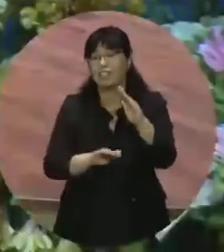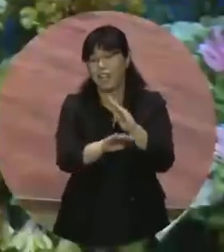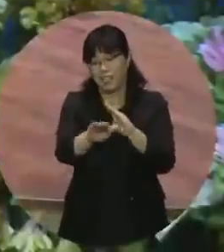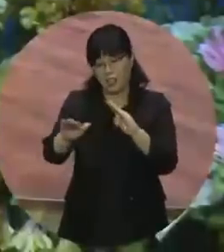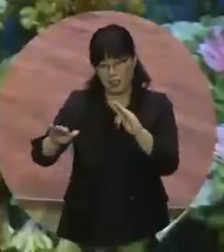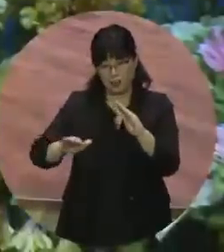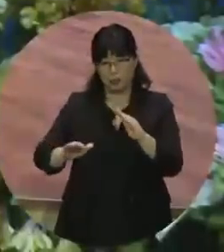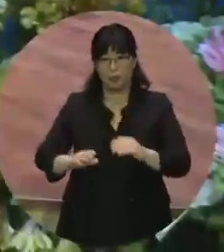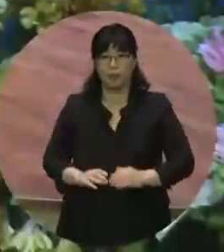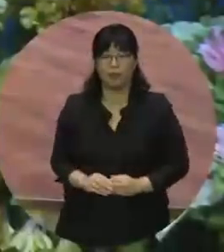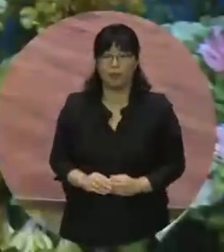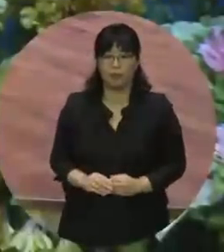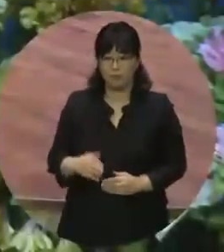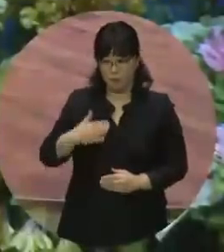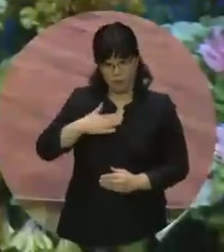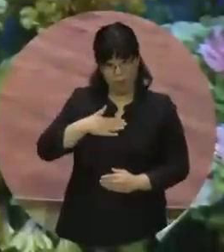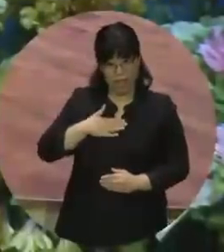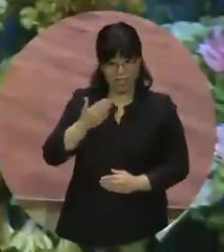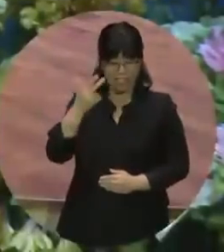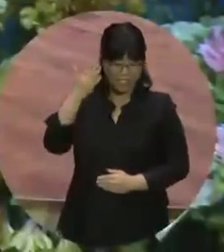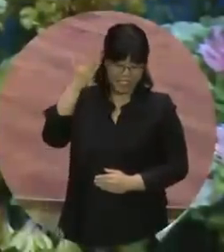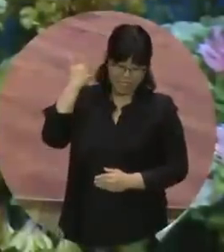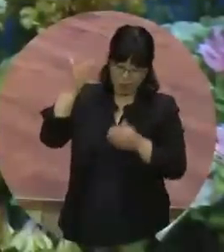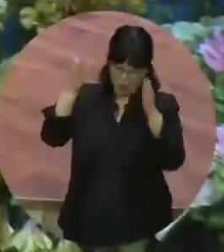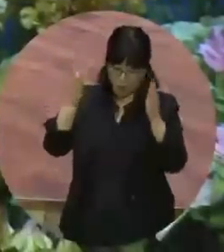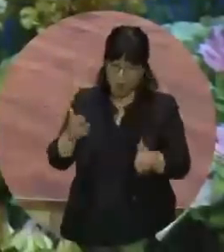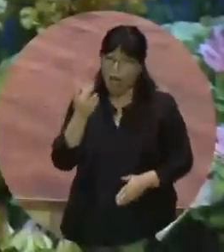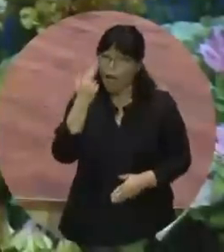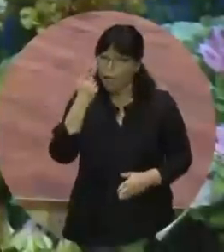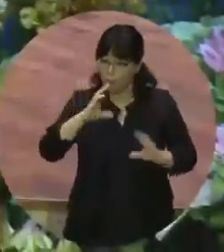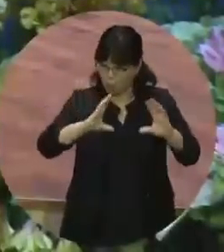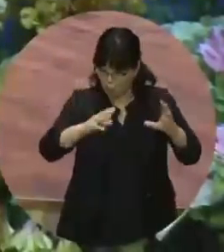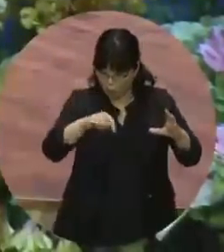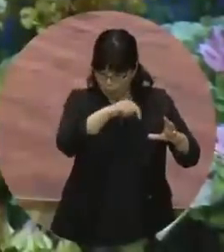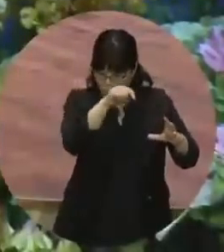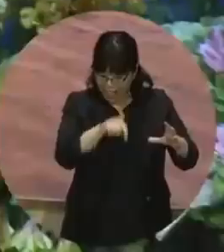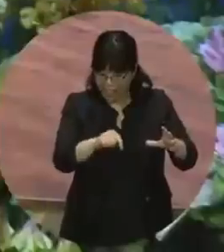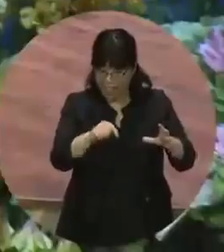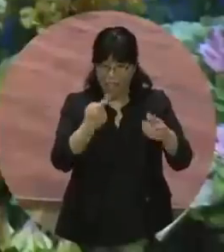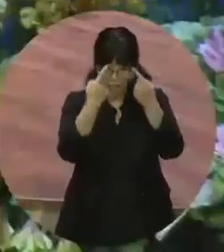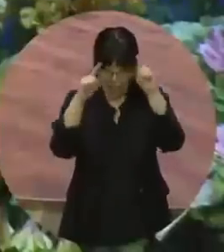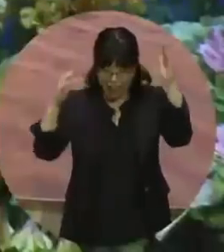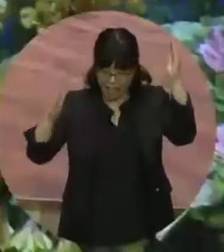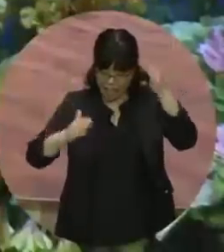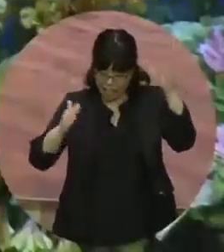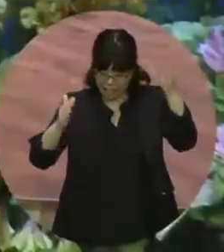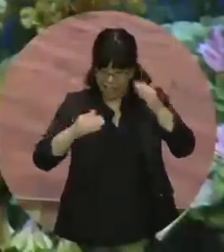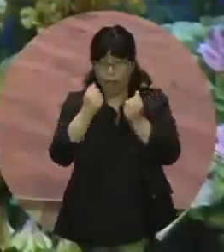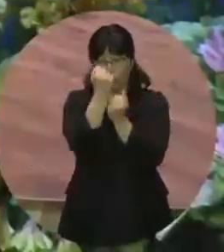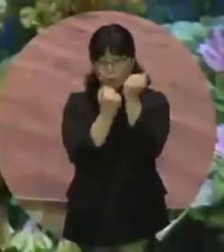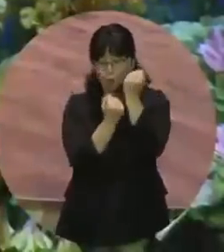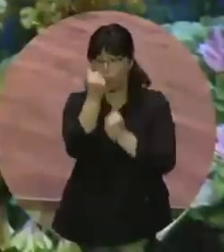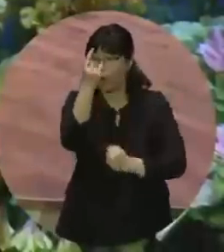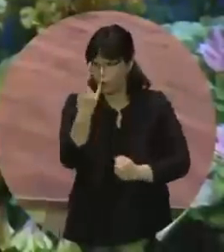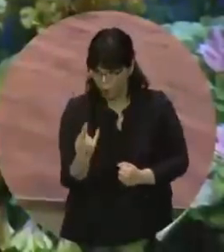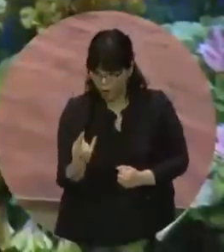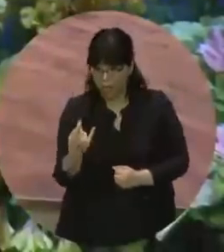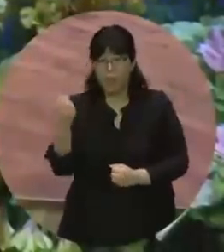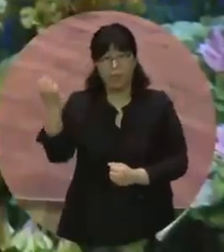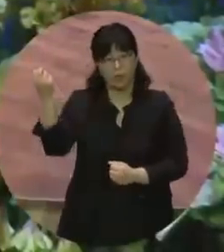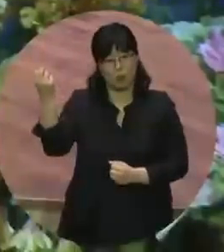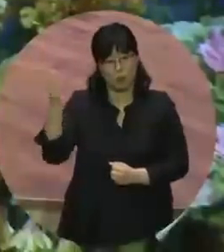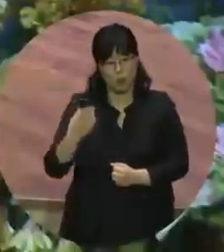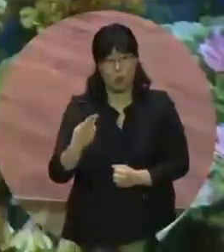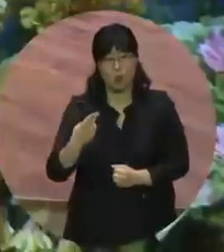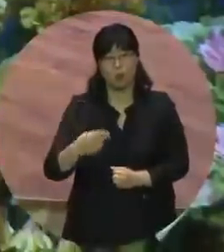미주 대학 수련회와 또 워싱턴 이제 북미주 전도